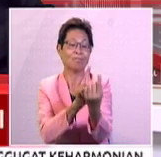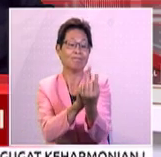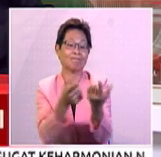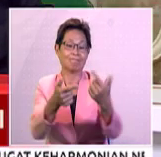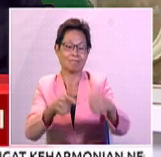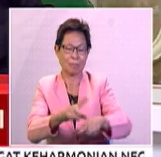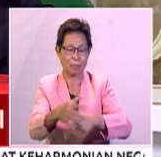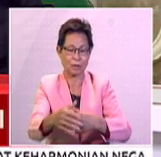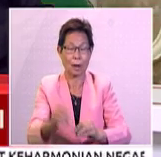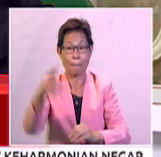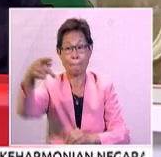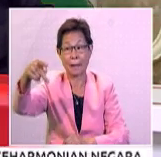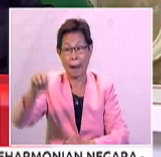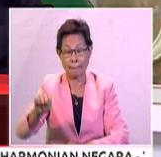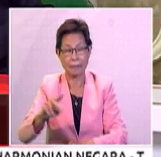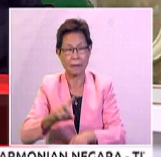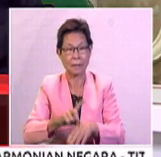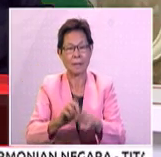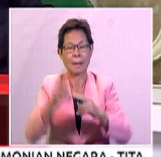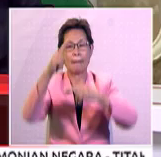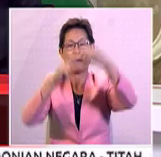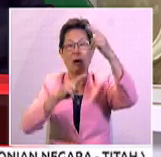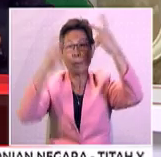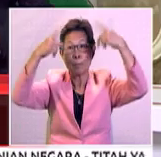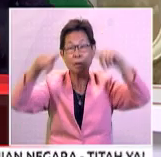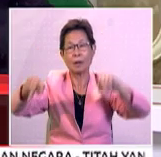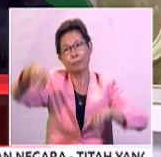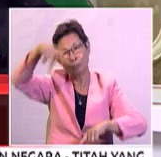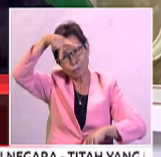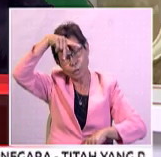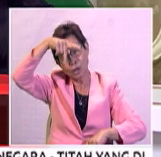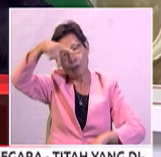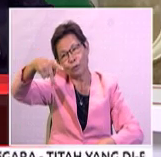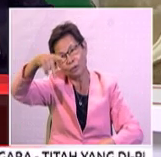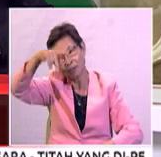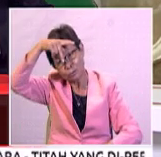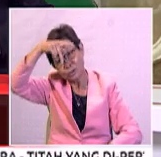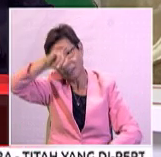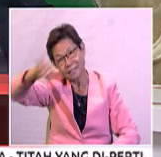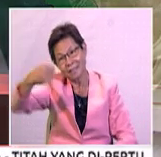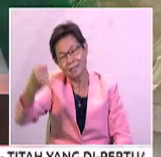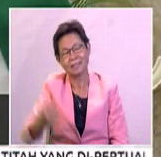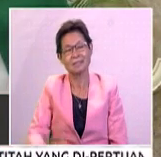berlangsung di Pejabat Perdana Menteri di Bangunan Perdana Putra Putrajaya.